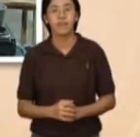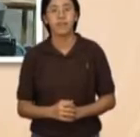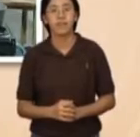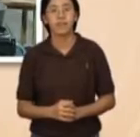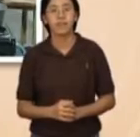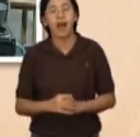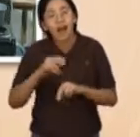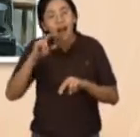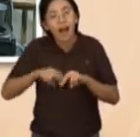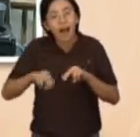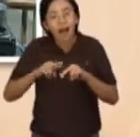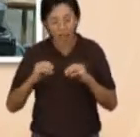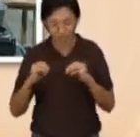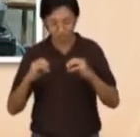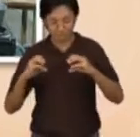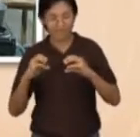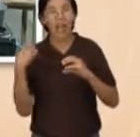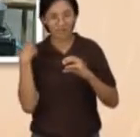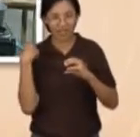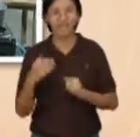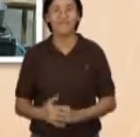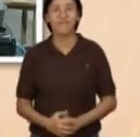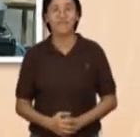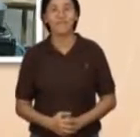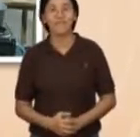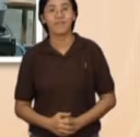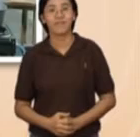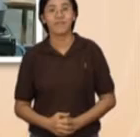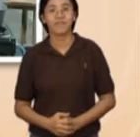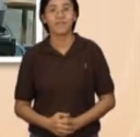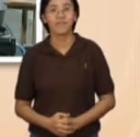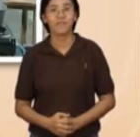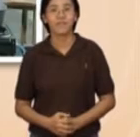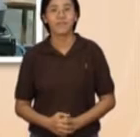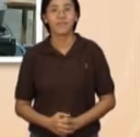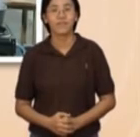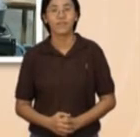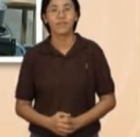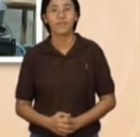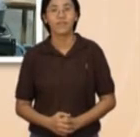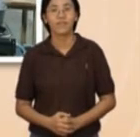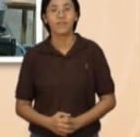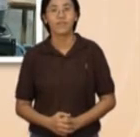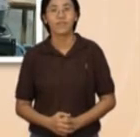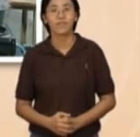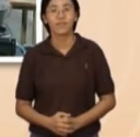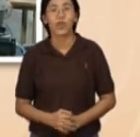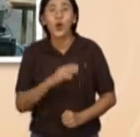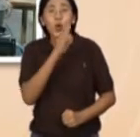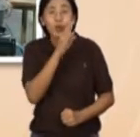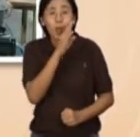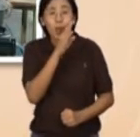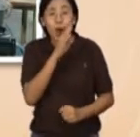อตัวไข่เนี่ยจะให้นั่นออกมานะคร ับ อ๋อใช่ยิ่งตัดเล็กไส้ก็เล็ก